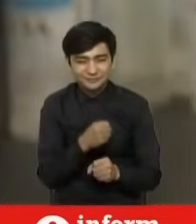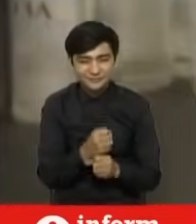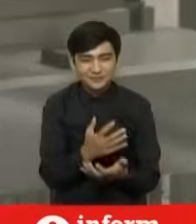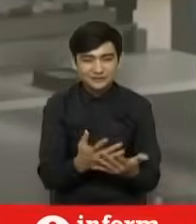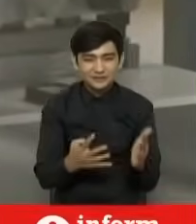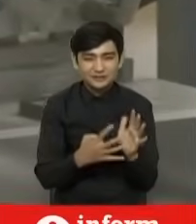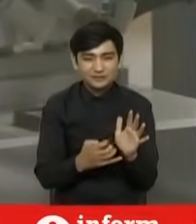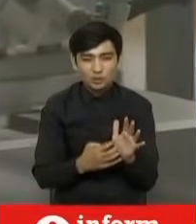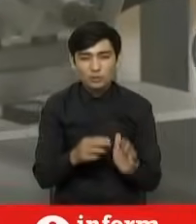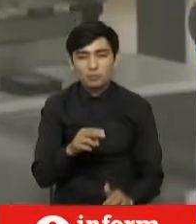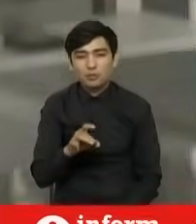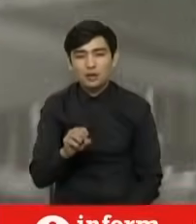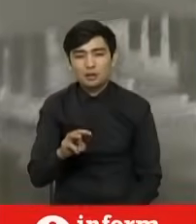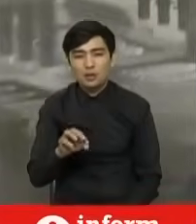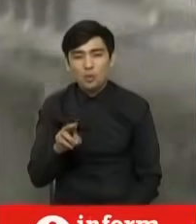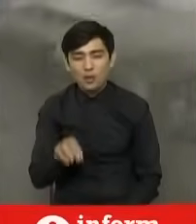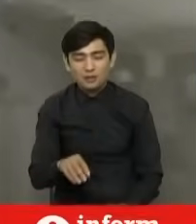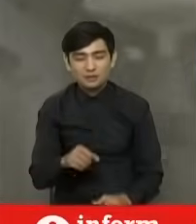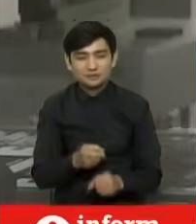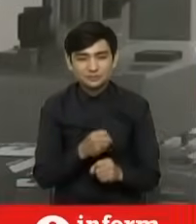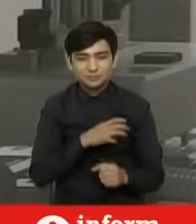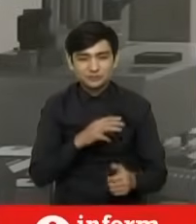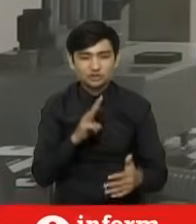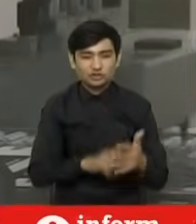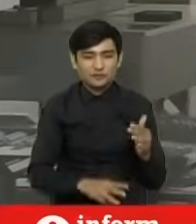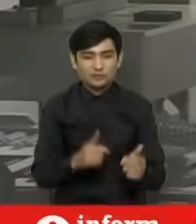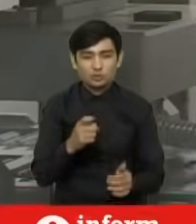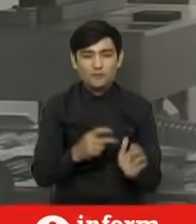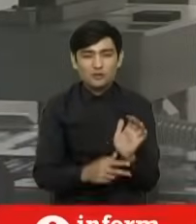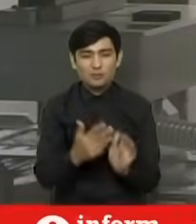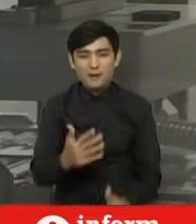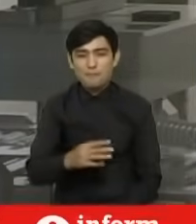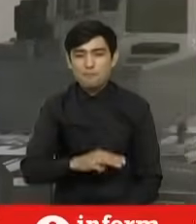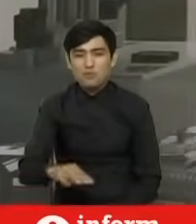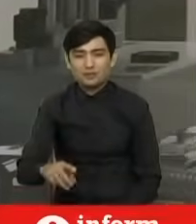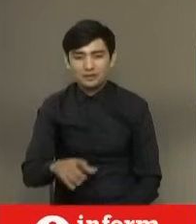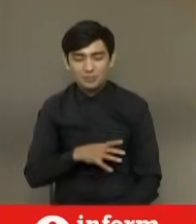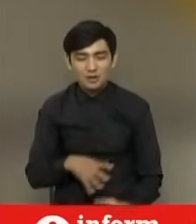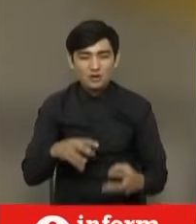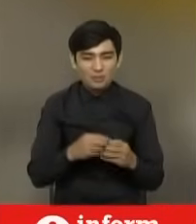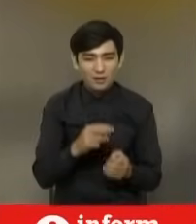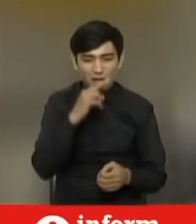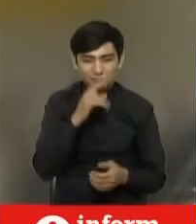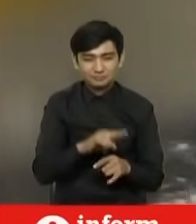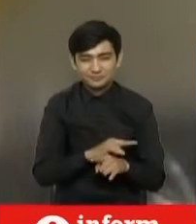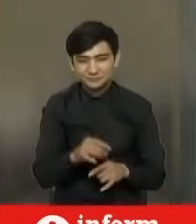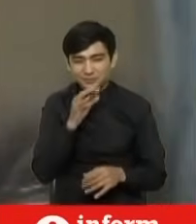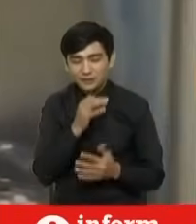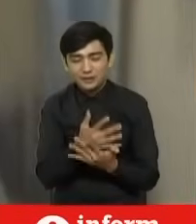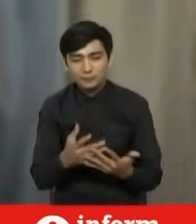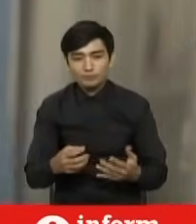составлено 900 протоколов и наложены штрафы на сумму 185 миллионов тенге. Оборот фальшивых препаратов в стране